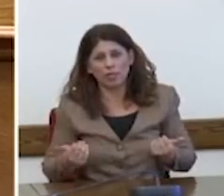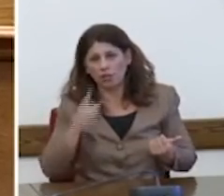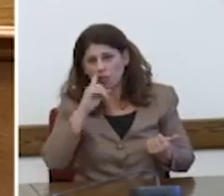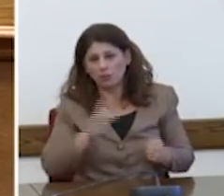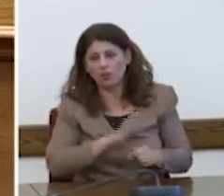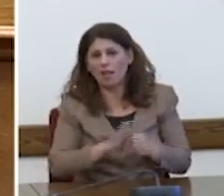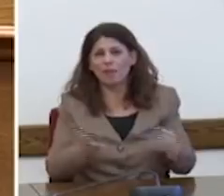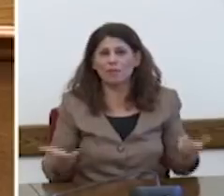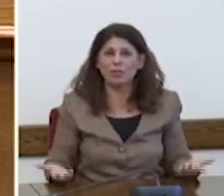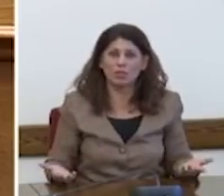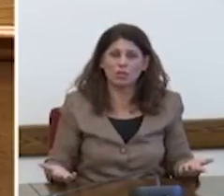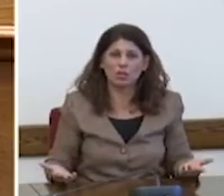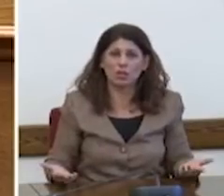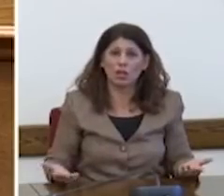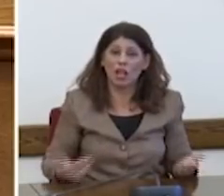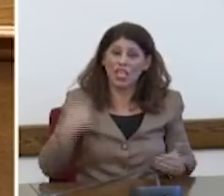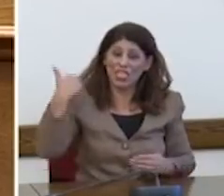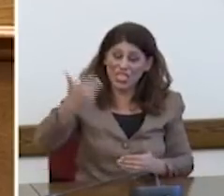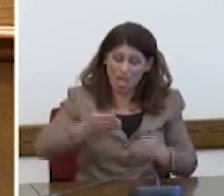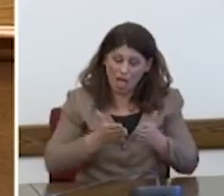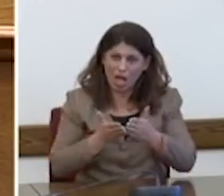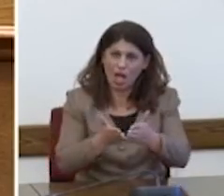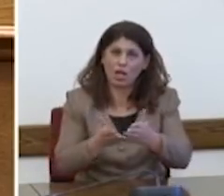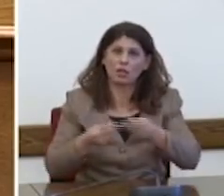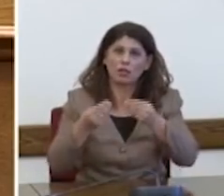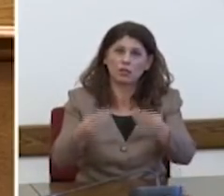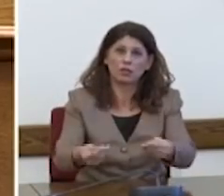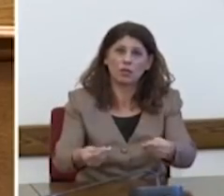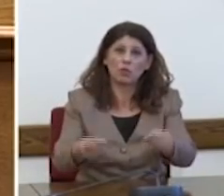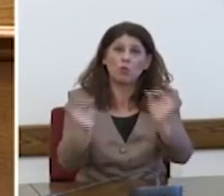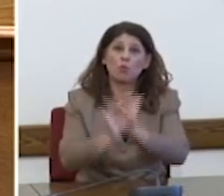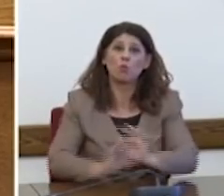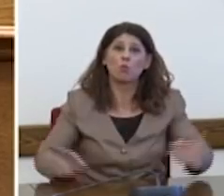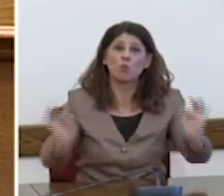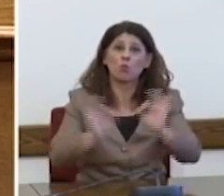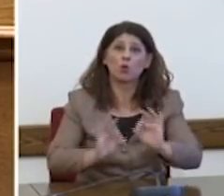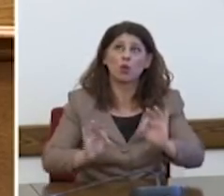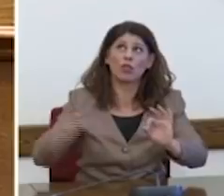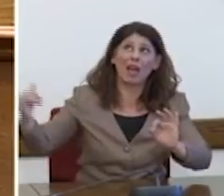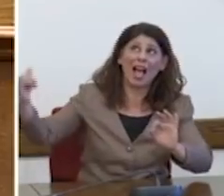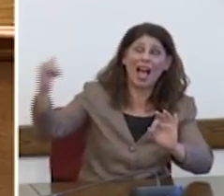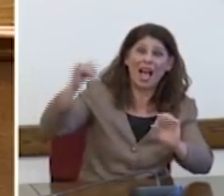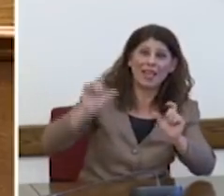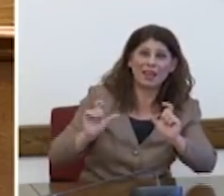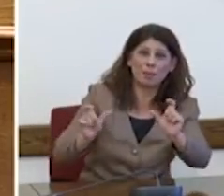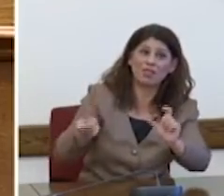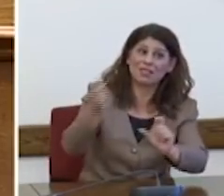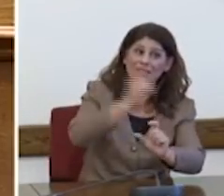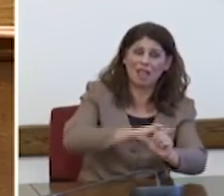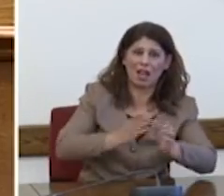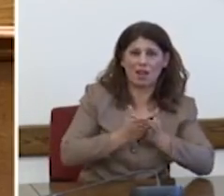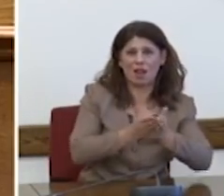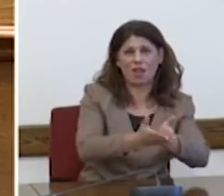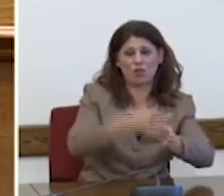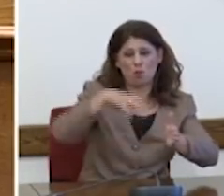κάλυψη. Τις προορίζετε να παρέχουν έγκαιρη προειδοποίηση και αεράμινα σε άλλες ναυτικές μονάδες, που